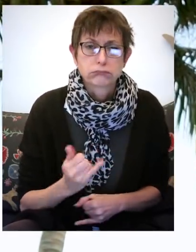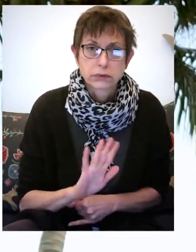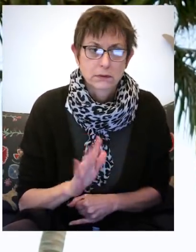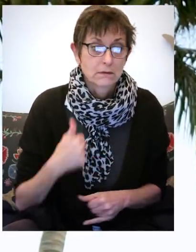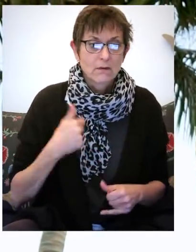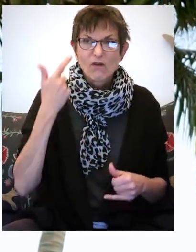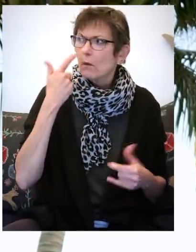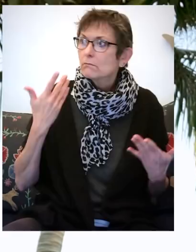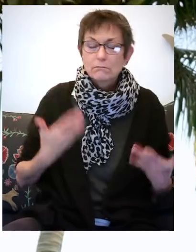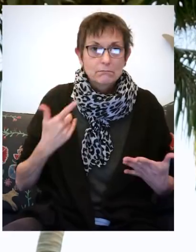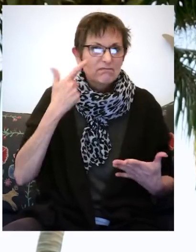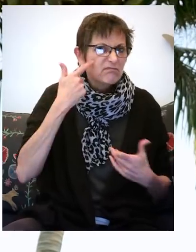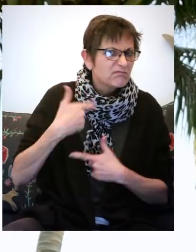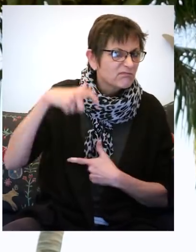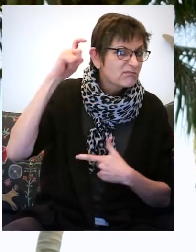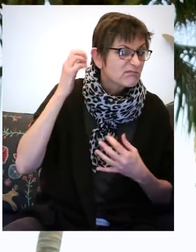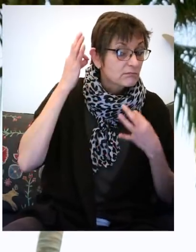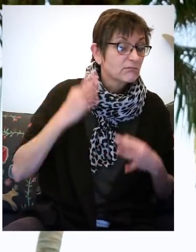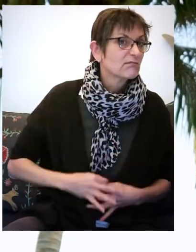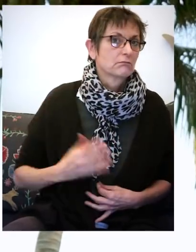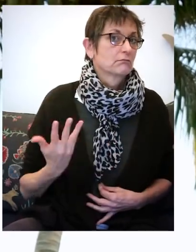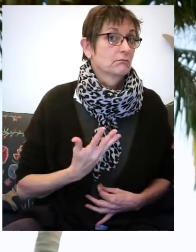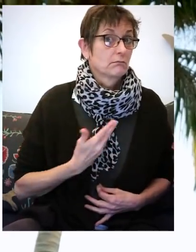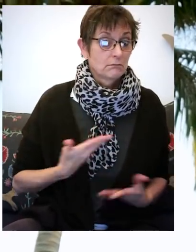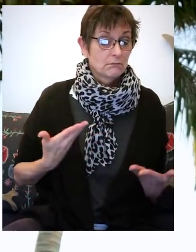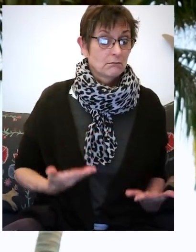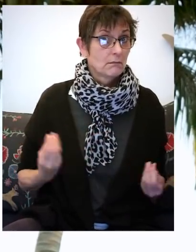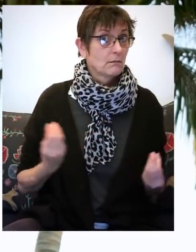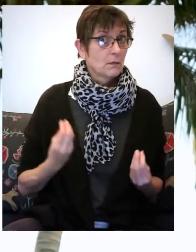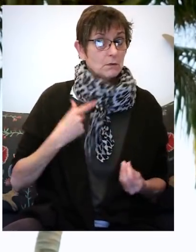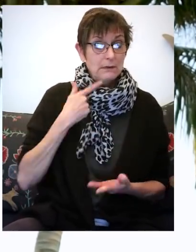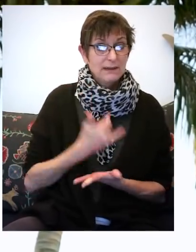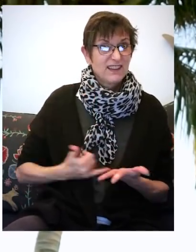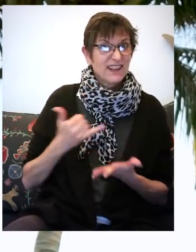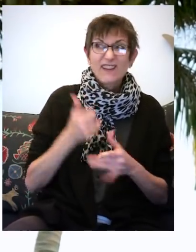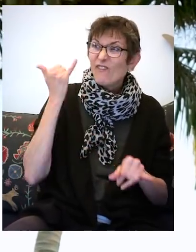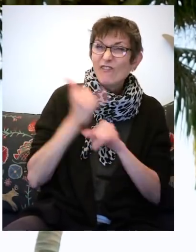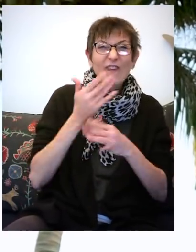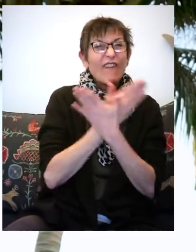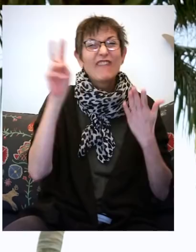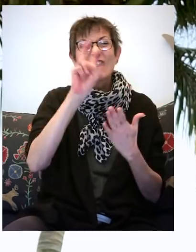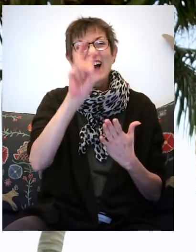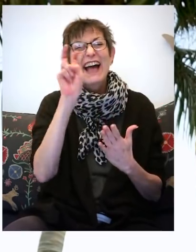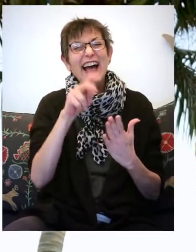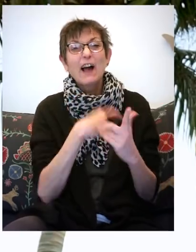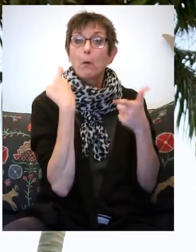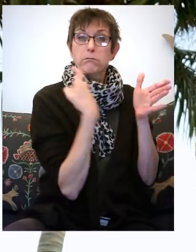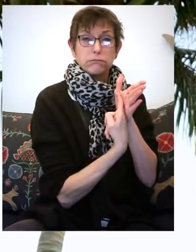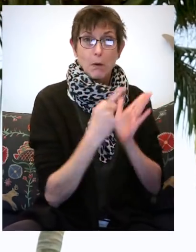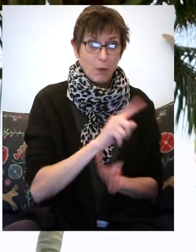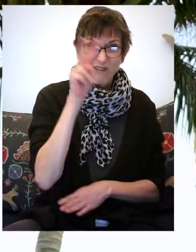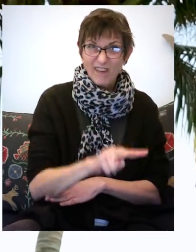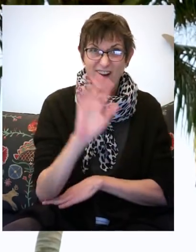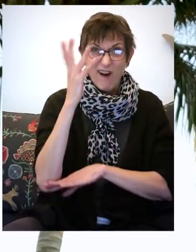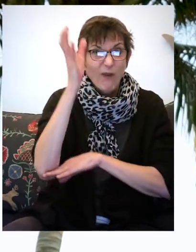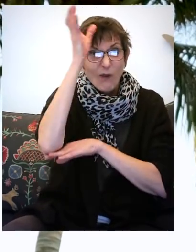et que j'ai ce petit équipement à l'oreille pour le son, c'est parce que je fais cette vidéo depuis Akumal au Mexique. Ceci n'est pas un fond vert, ceci est un vrai cocotier comme